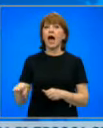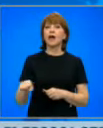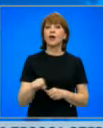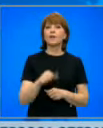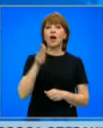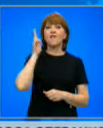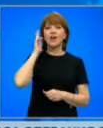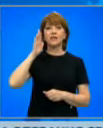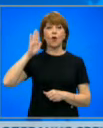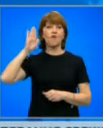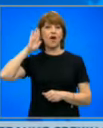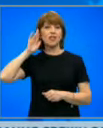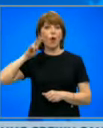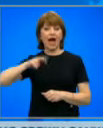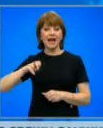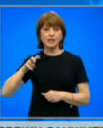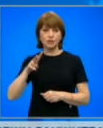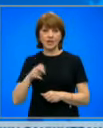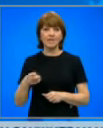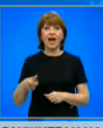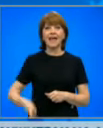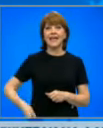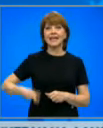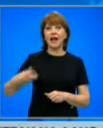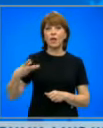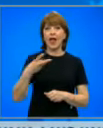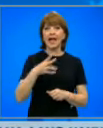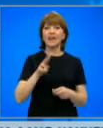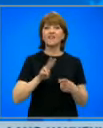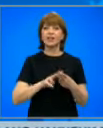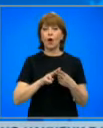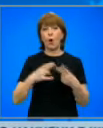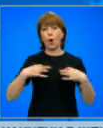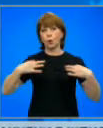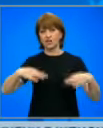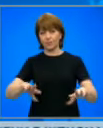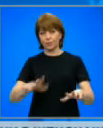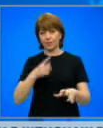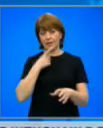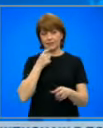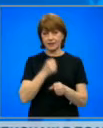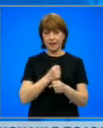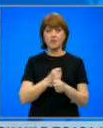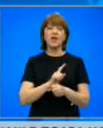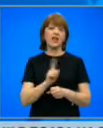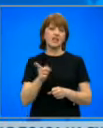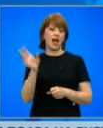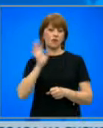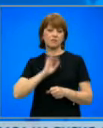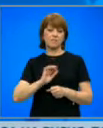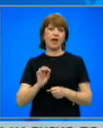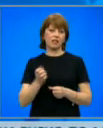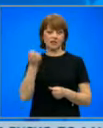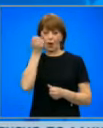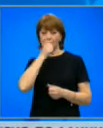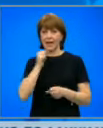Ръководителят на френското военно разузнаване генерал Ерик Видо е освободен от поста си заради несправяне с работата, след като не успял да